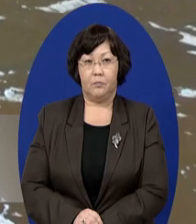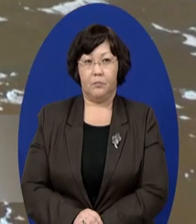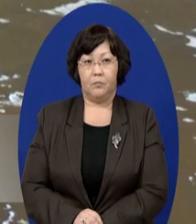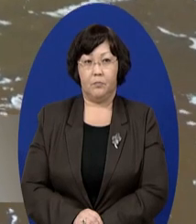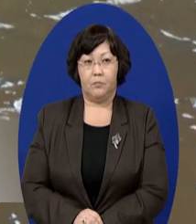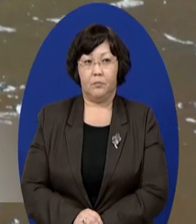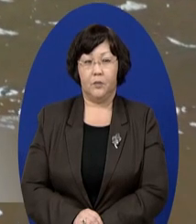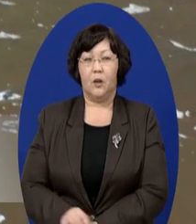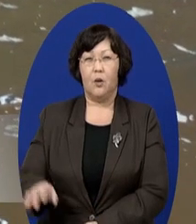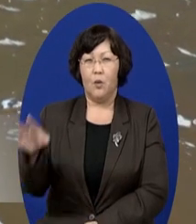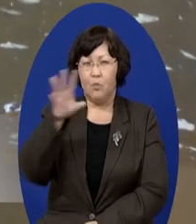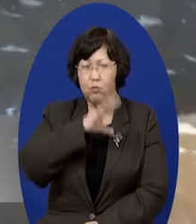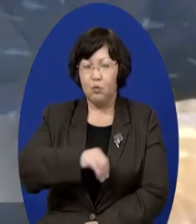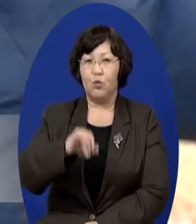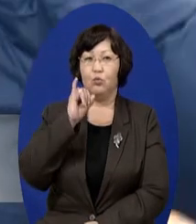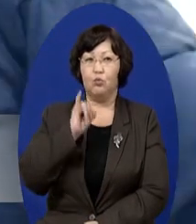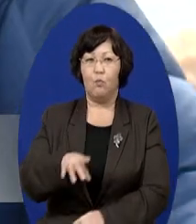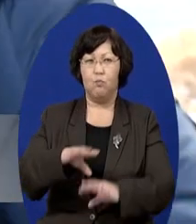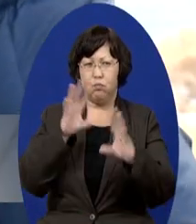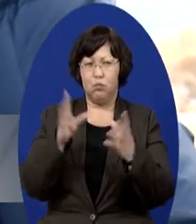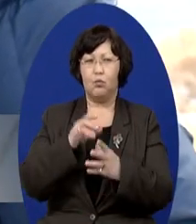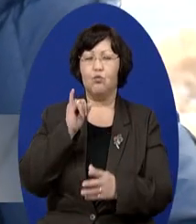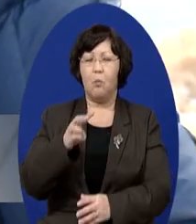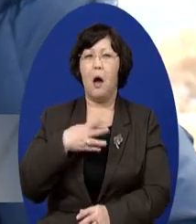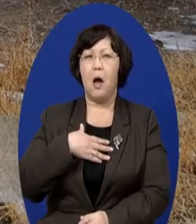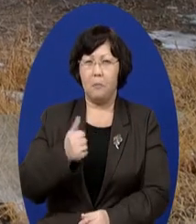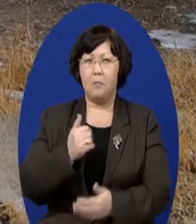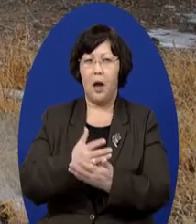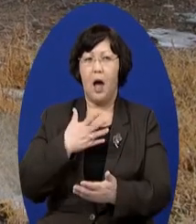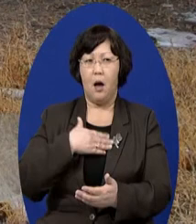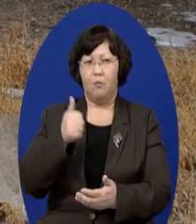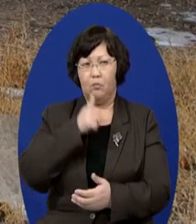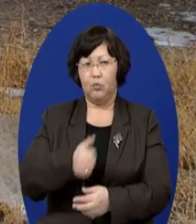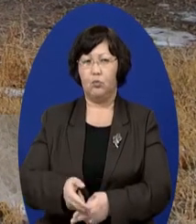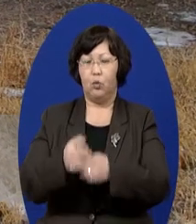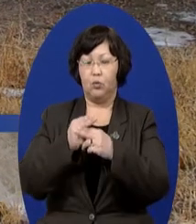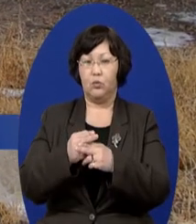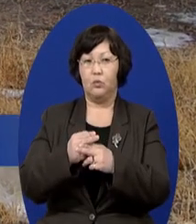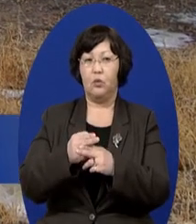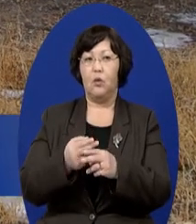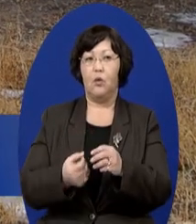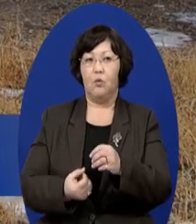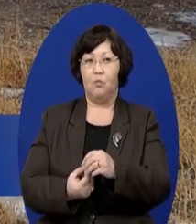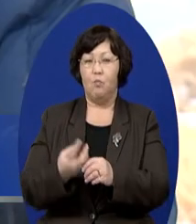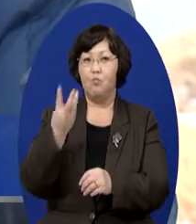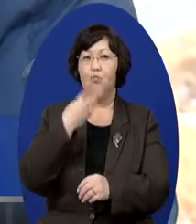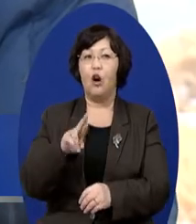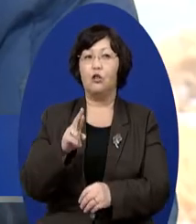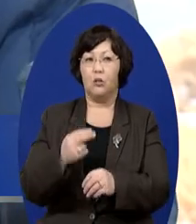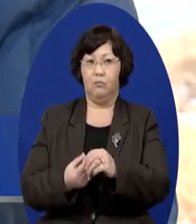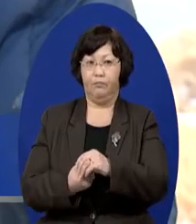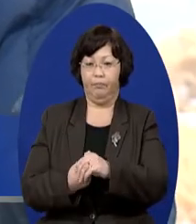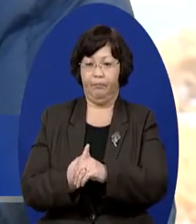Тэгэхээр бүх юм амтай. Амтай болгон тусалдаа юм чинь энэ мод байхгүй юу? Мод ингээд үр тариадхад саялаа гараад ирэхдээ